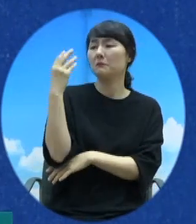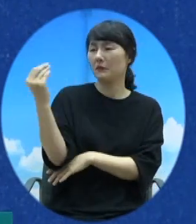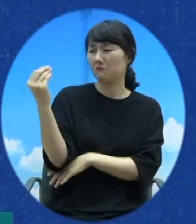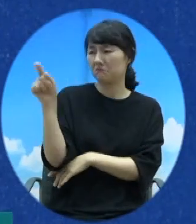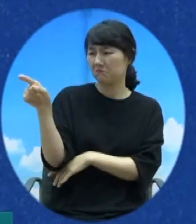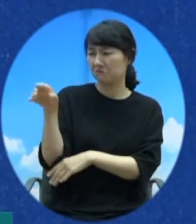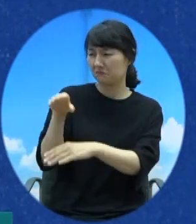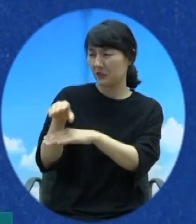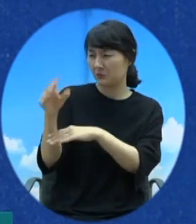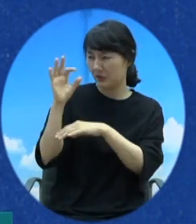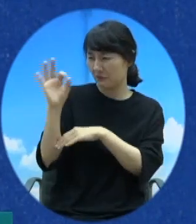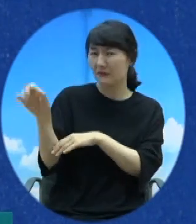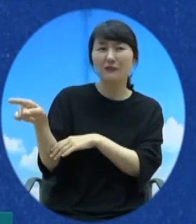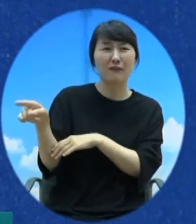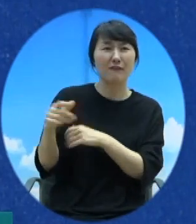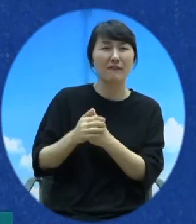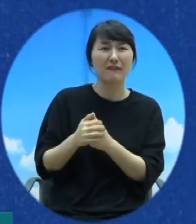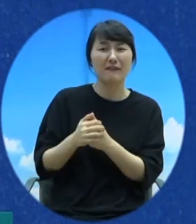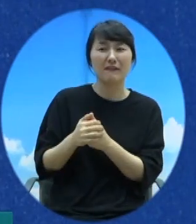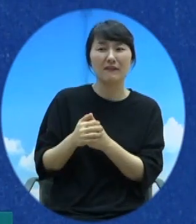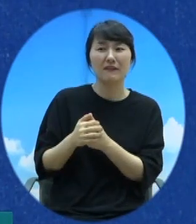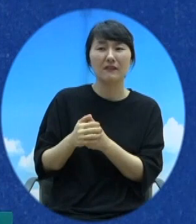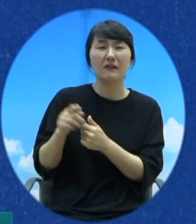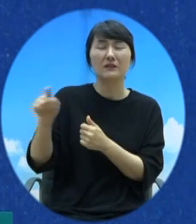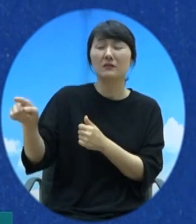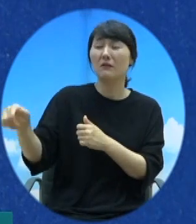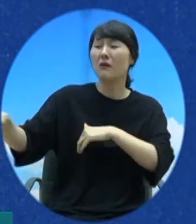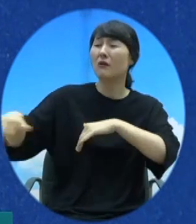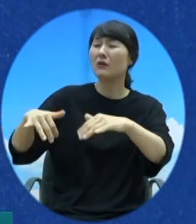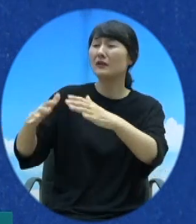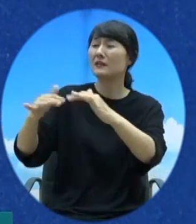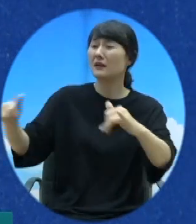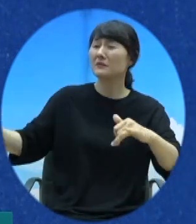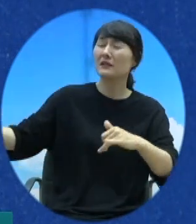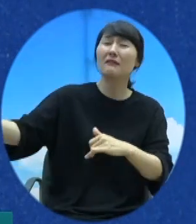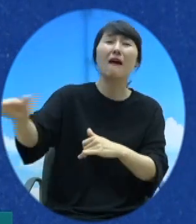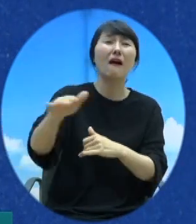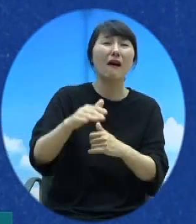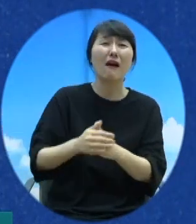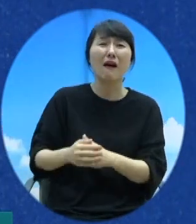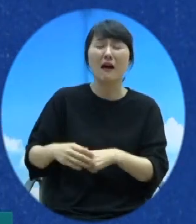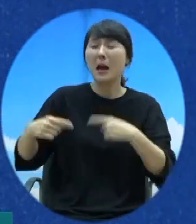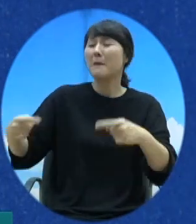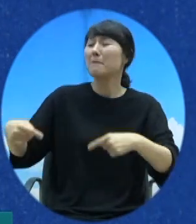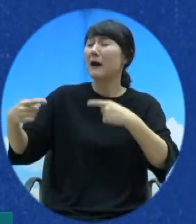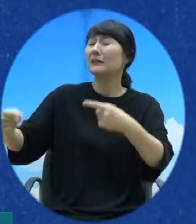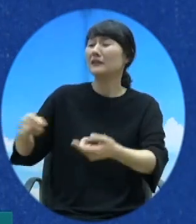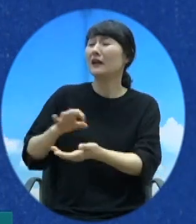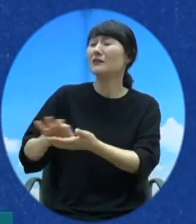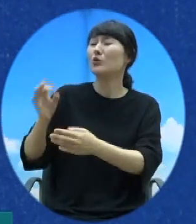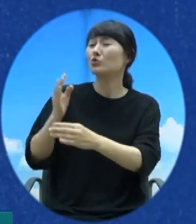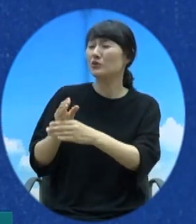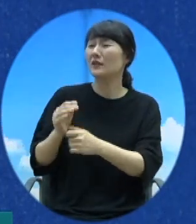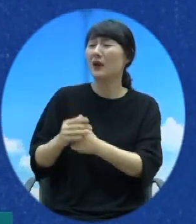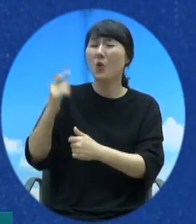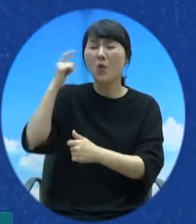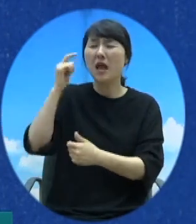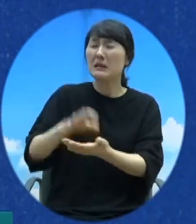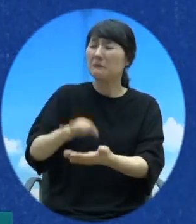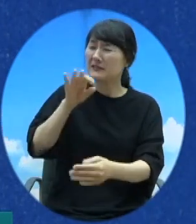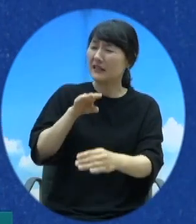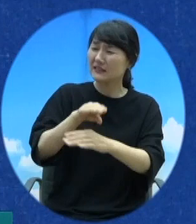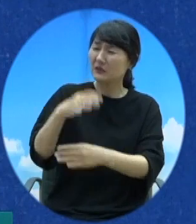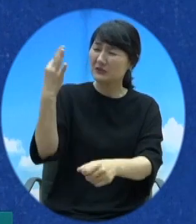저 창밖을 쳐다보세요. 저 거리에 사람들이 다 마차를 타고 다니는데 누가 이 비싼